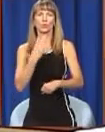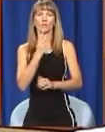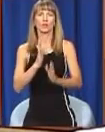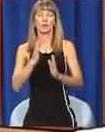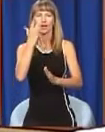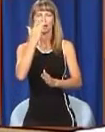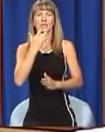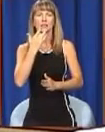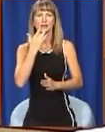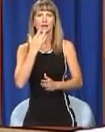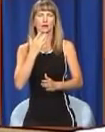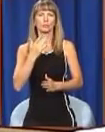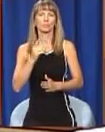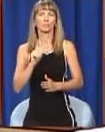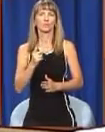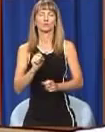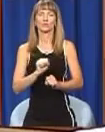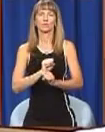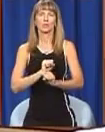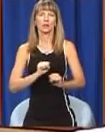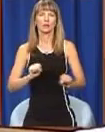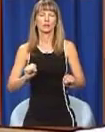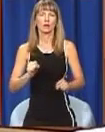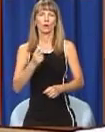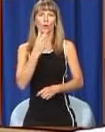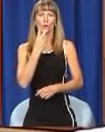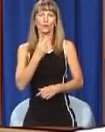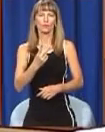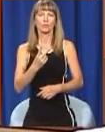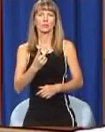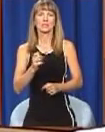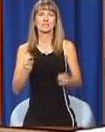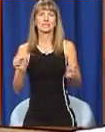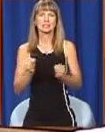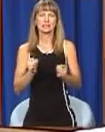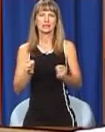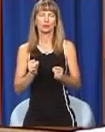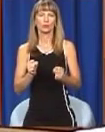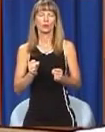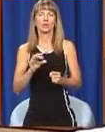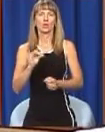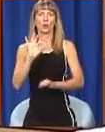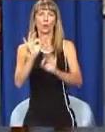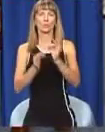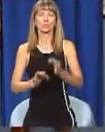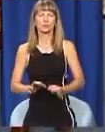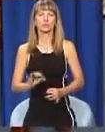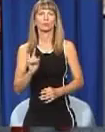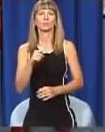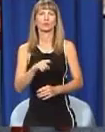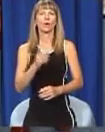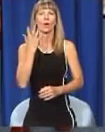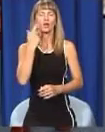влітку та восени? А чому не можна побачити взимку? Взимку та в осені. Так, тому що